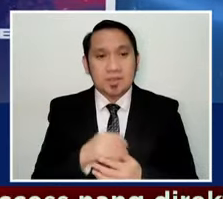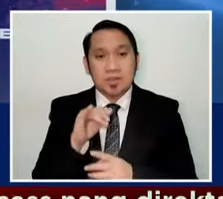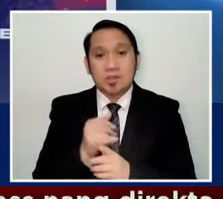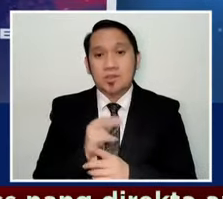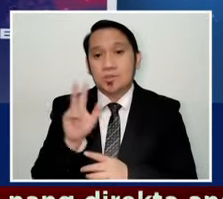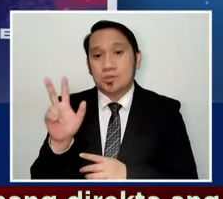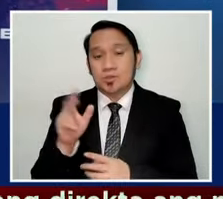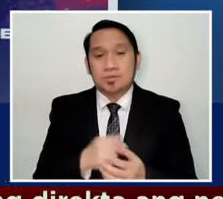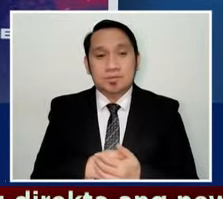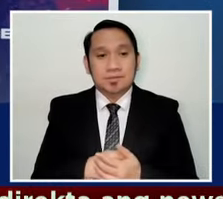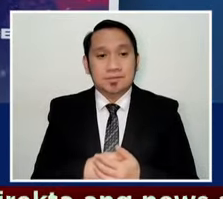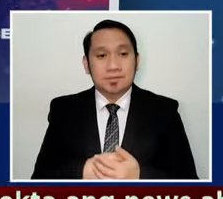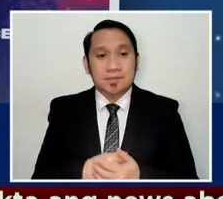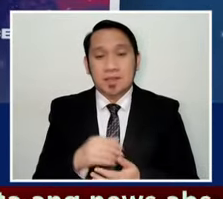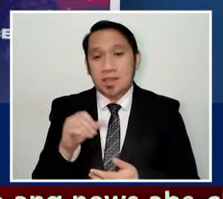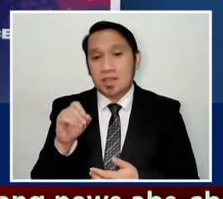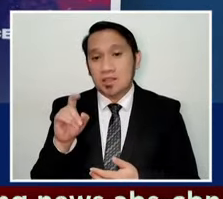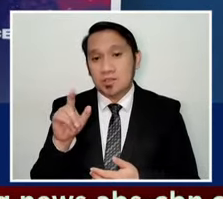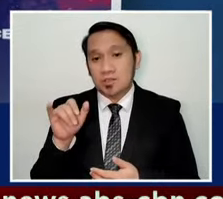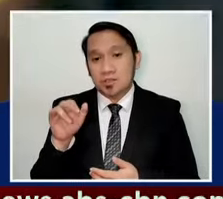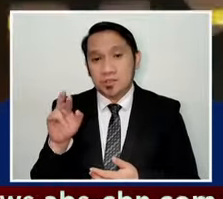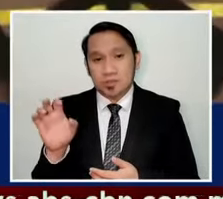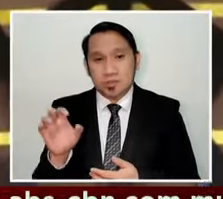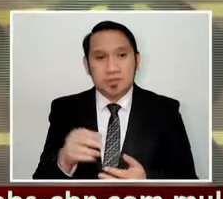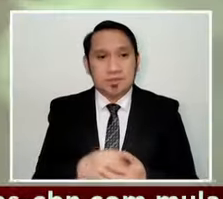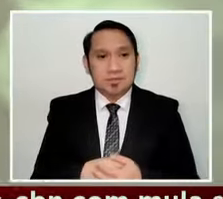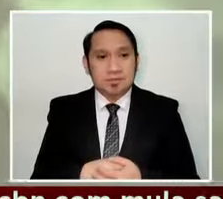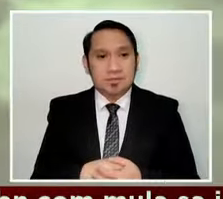sa The Theater sa Soler, hatid ng Mix.